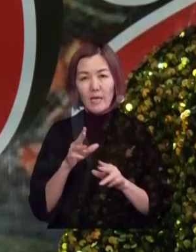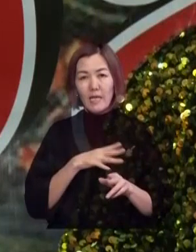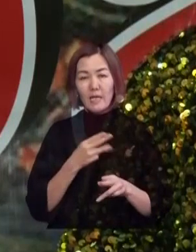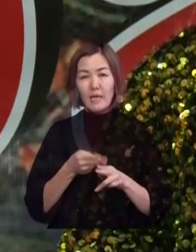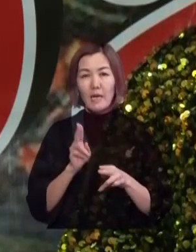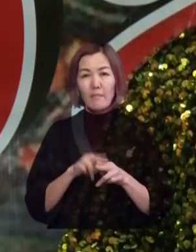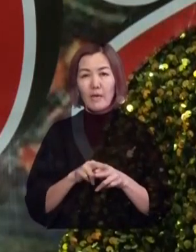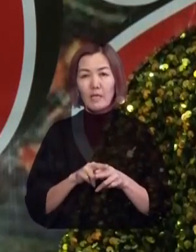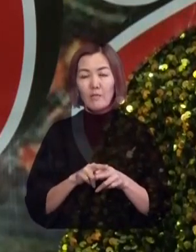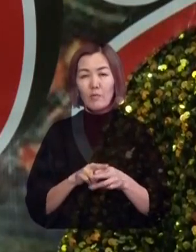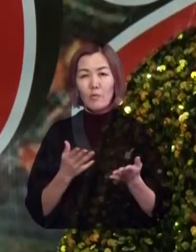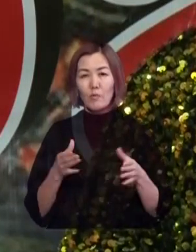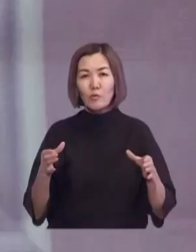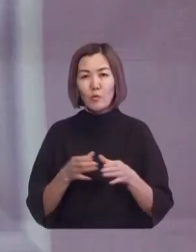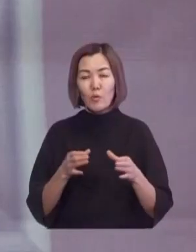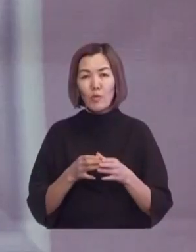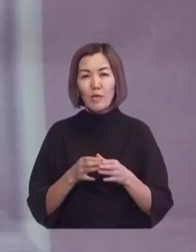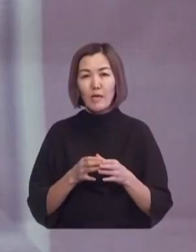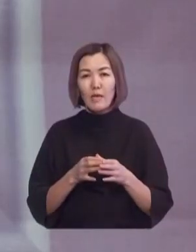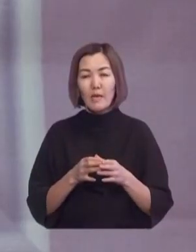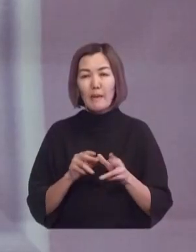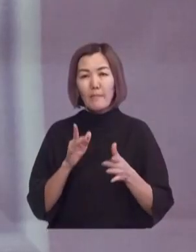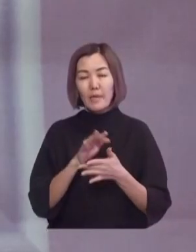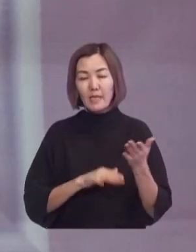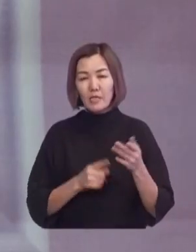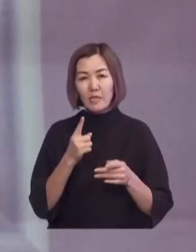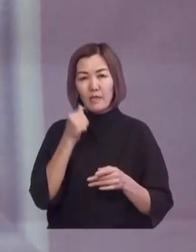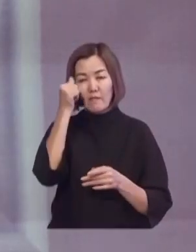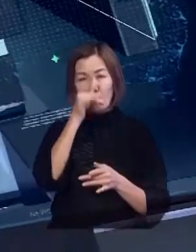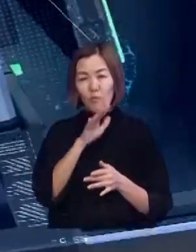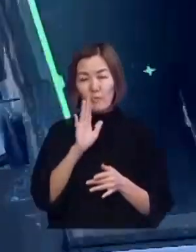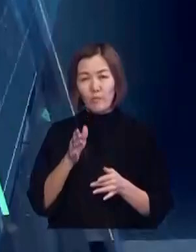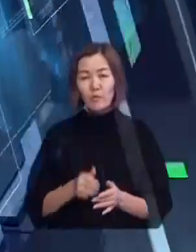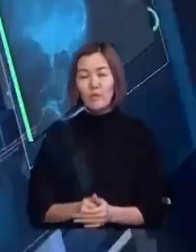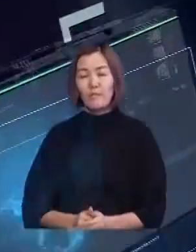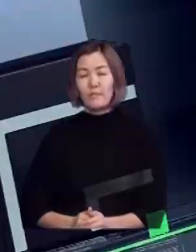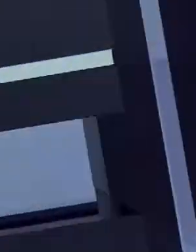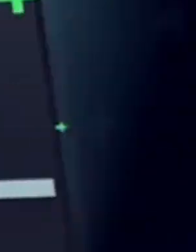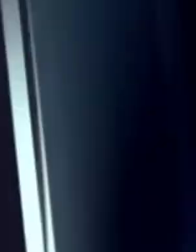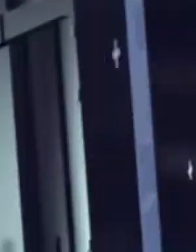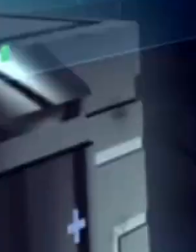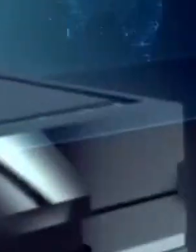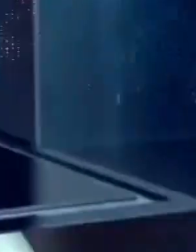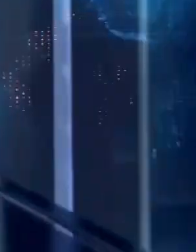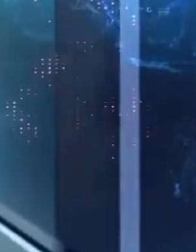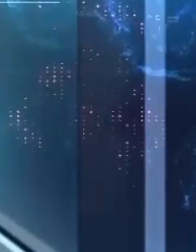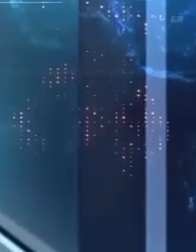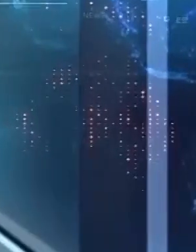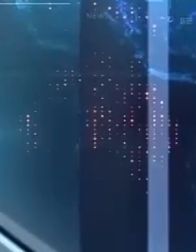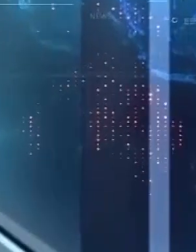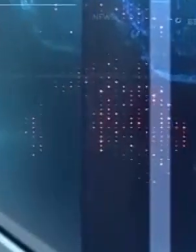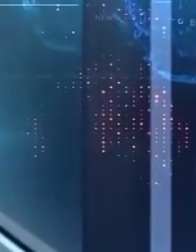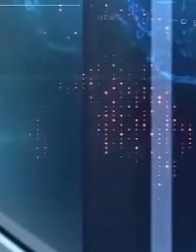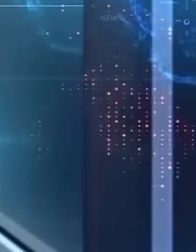коллектив школы считает, что подобные мероприятия будут продолжаться в течение года. Жандос Назарбаев, Курманжан Касымжанулло,